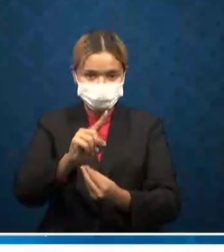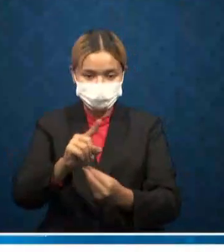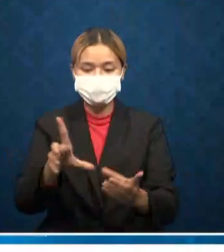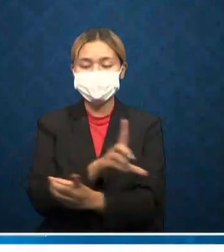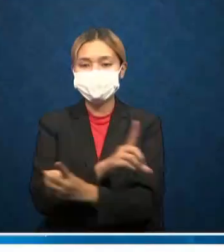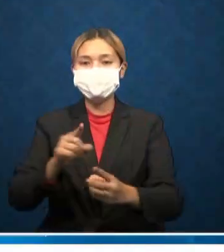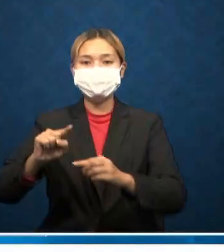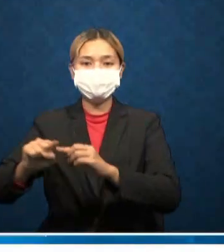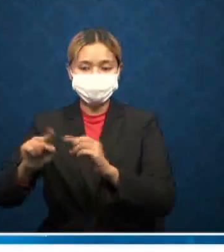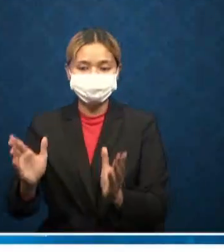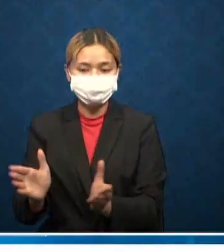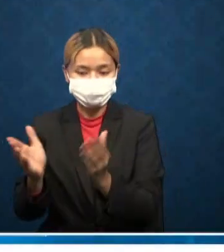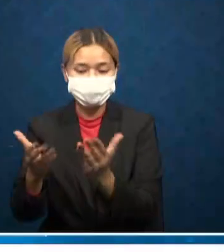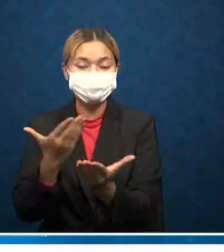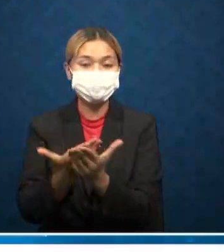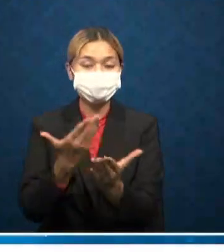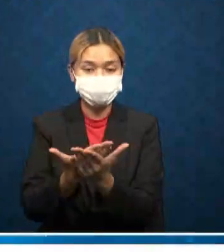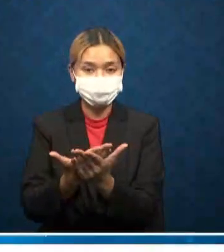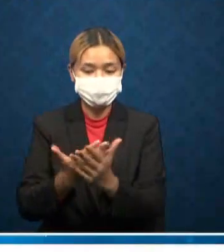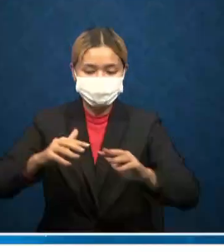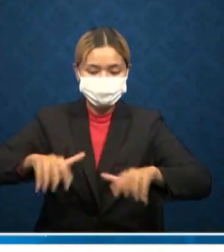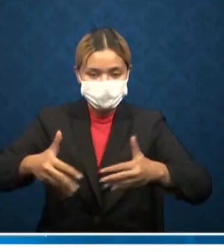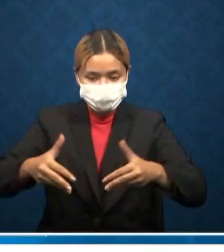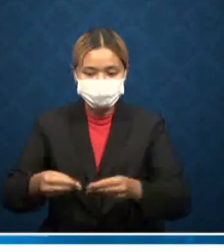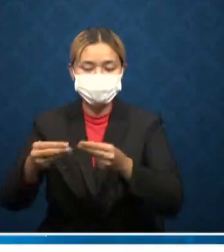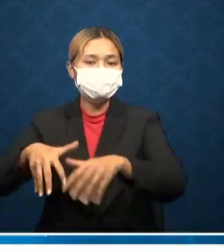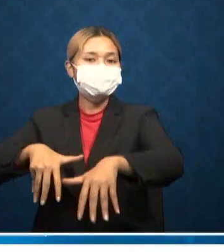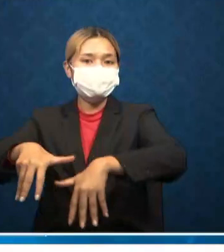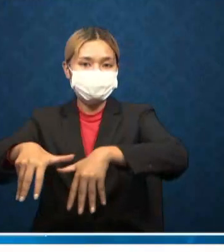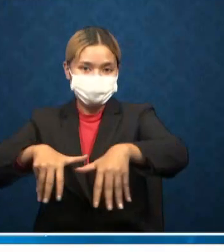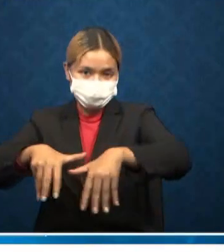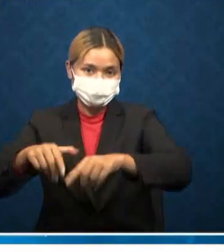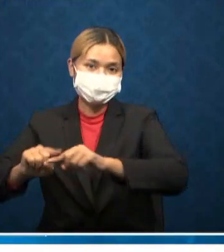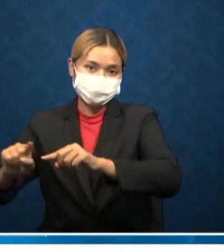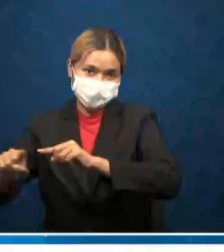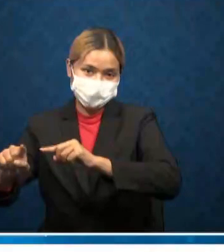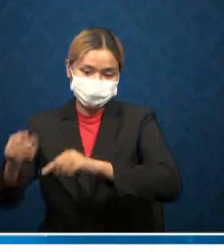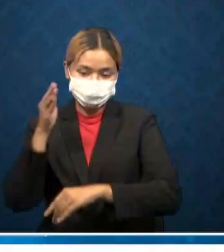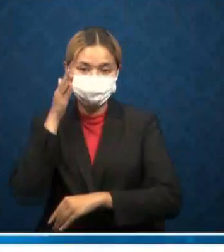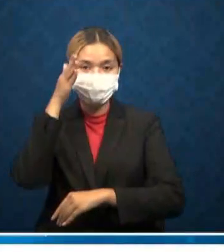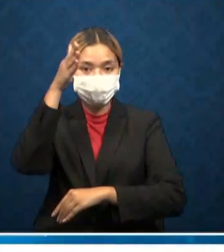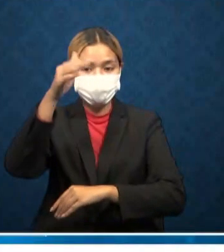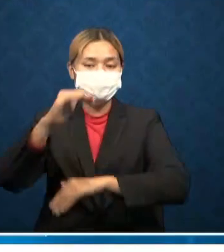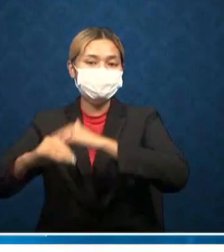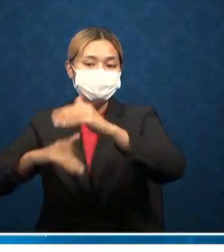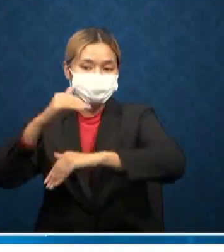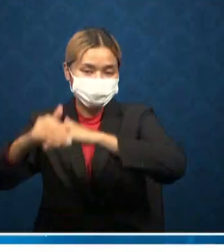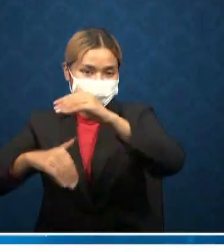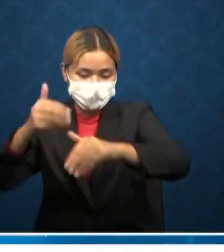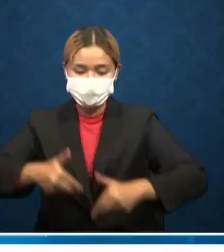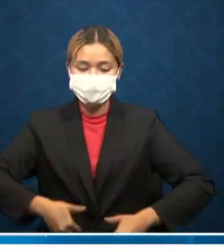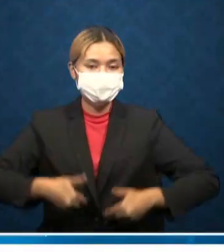ทางสังคมเพิ่มรายได้ให้กับประชาชนและชุมชนอันจะนำไปสู่การพัฒนาคุณภาพชีวิต